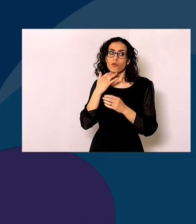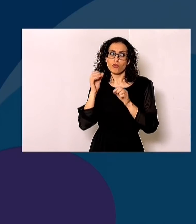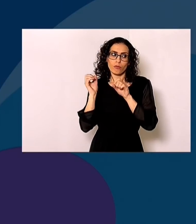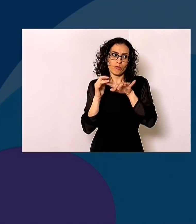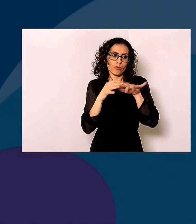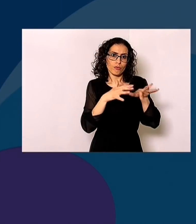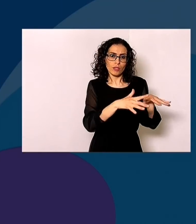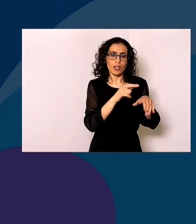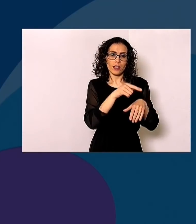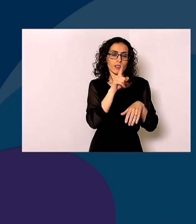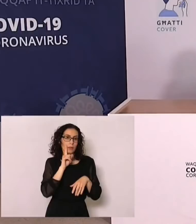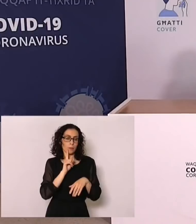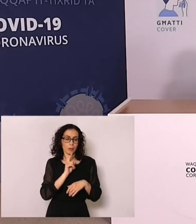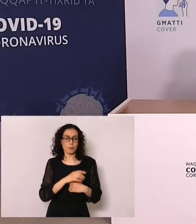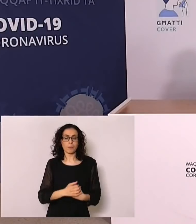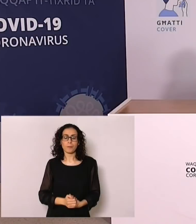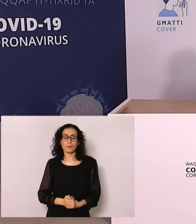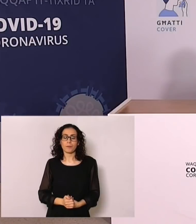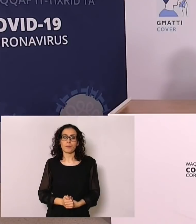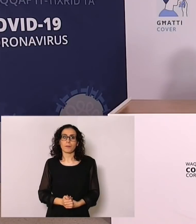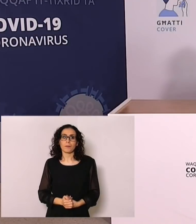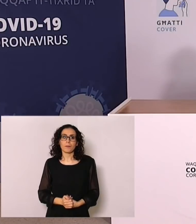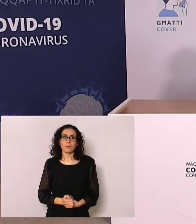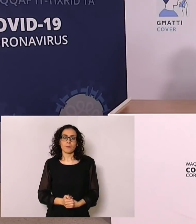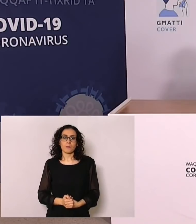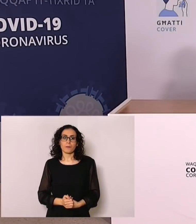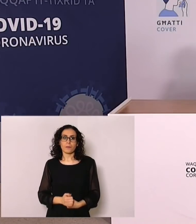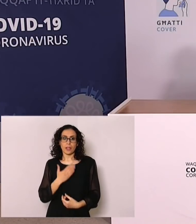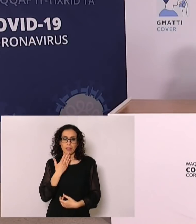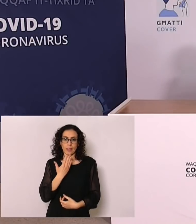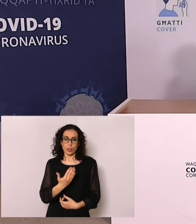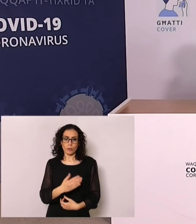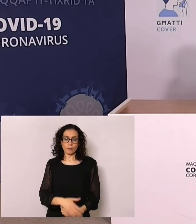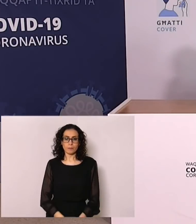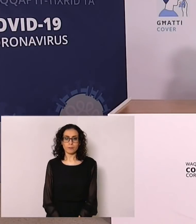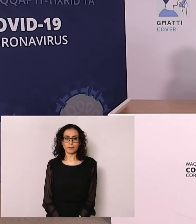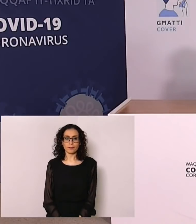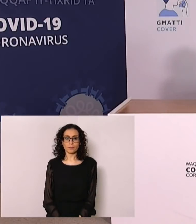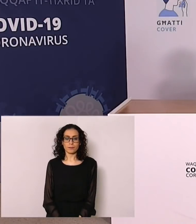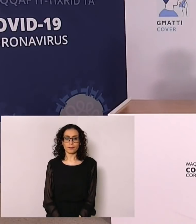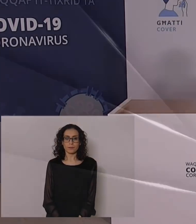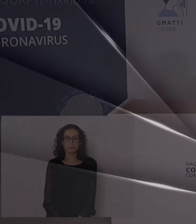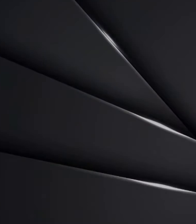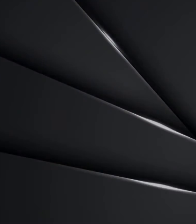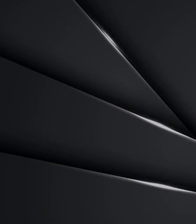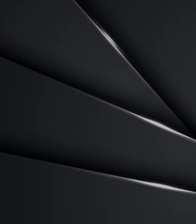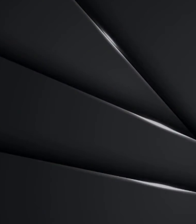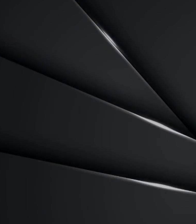lil-mara tiegħu. Grazzi.